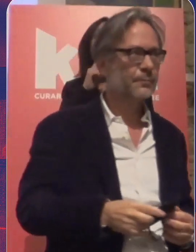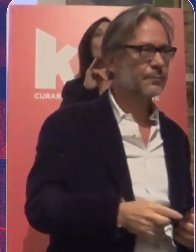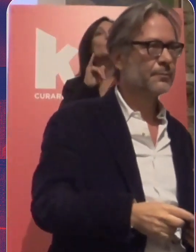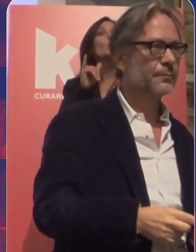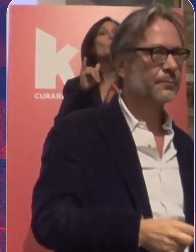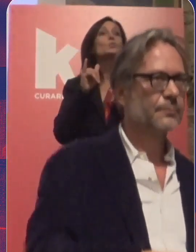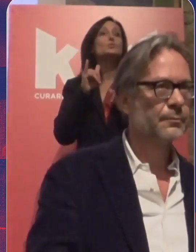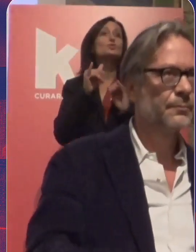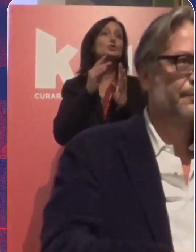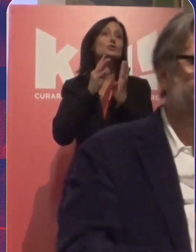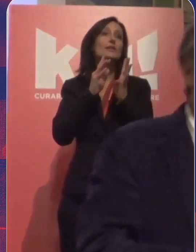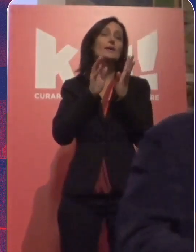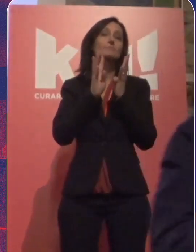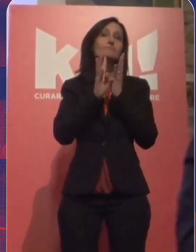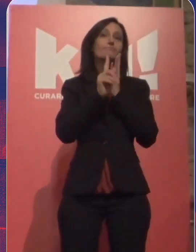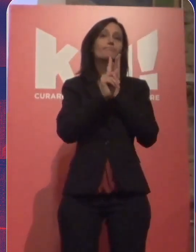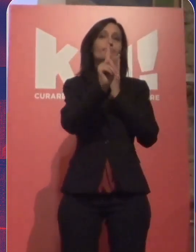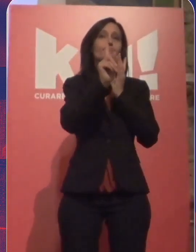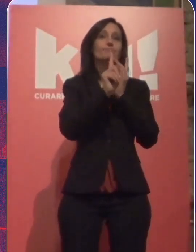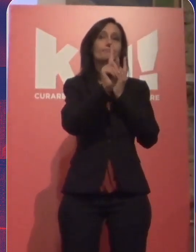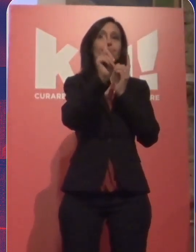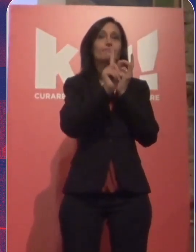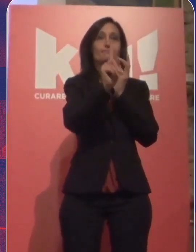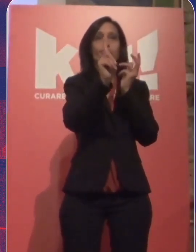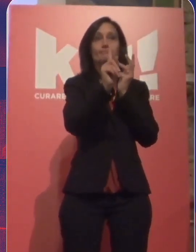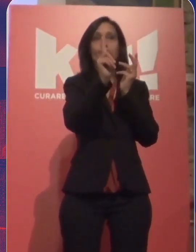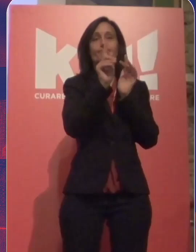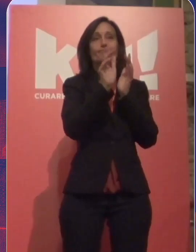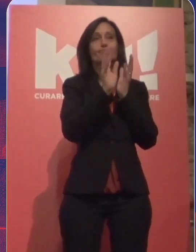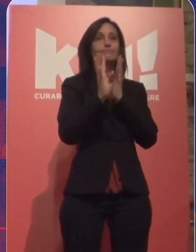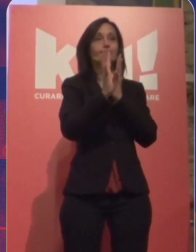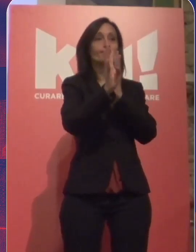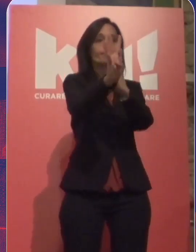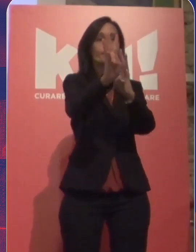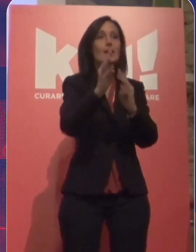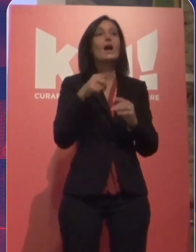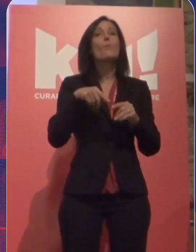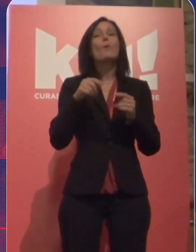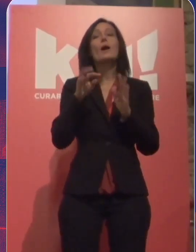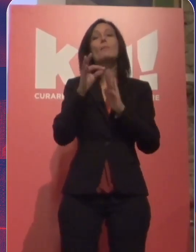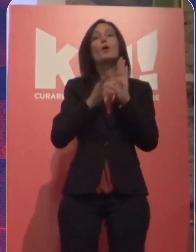rispetto del protocollo di pulizia e di sanificazione grazie a tutti e arrivederci